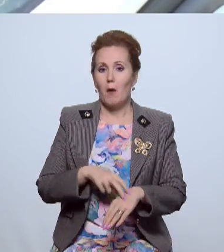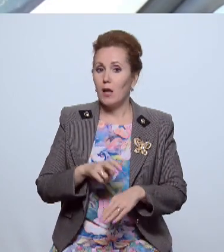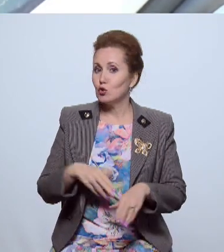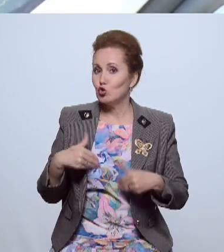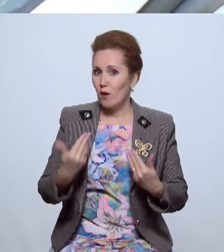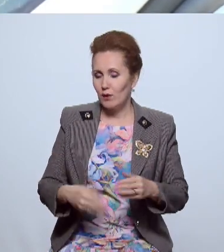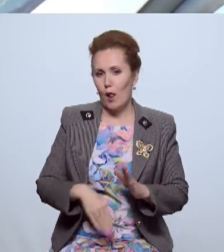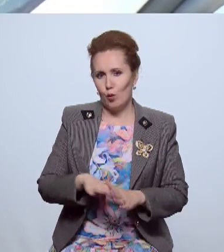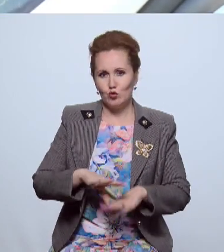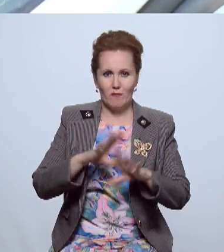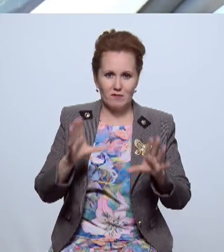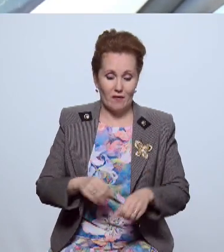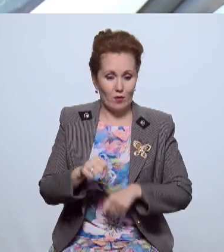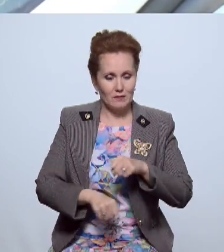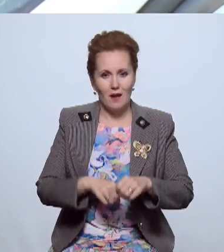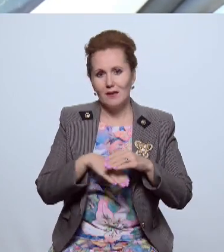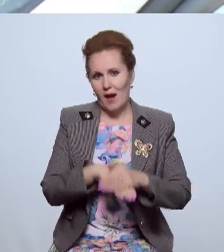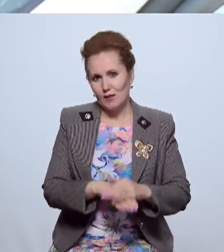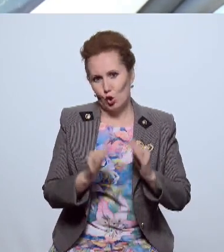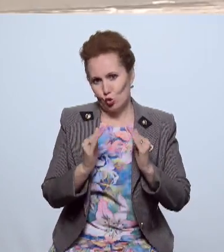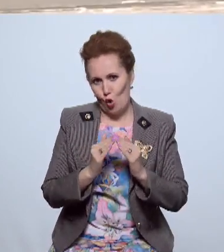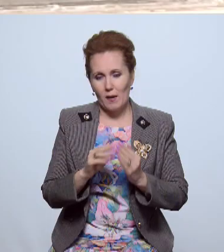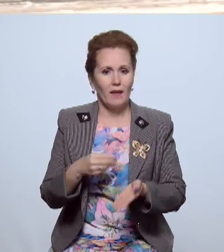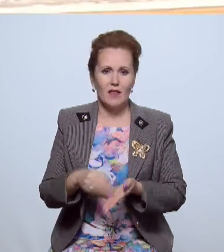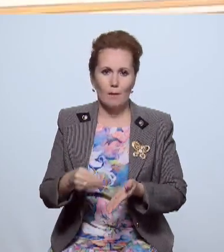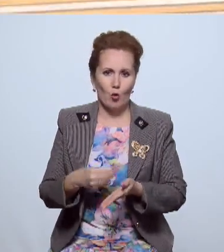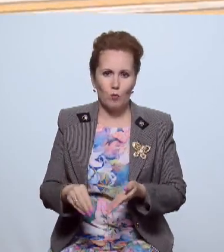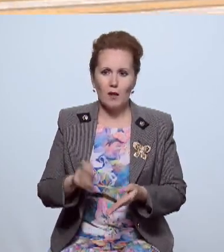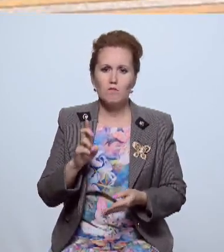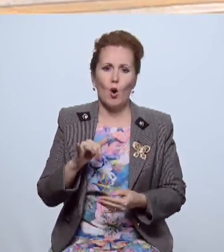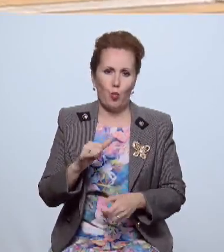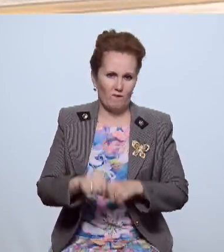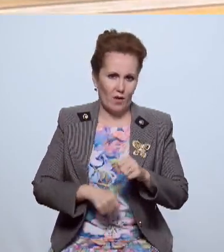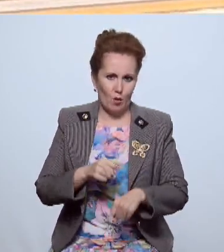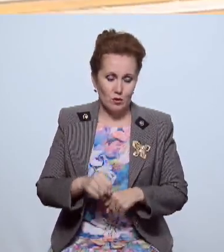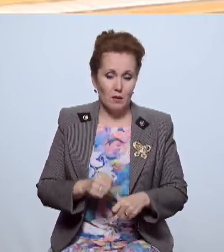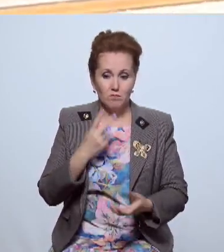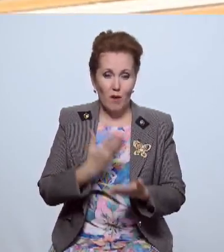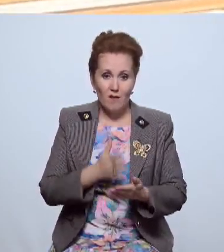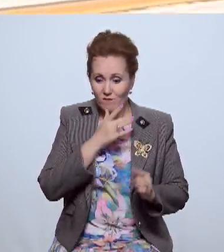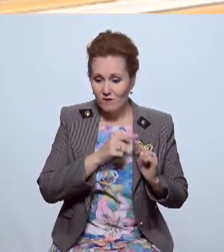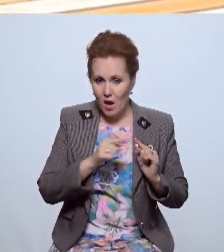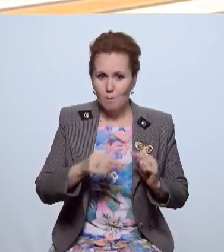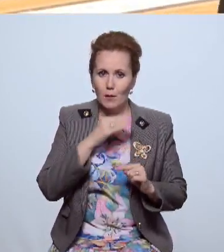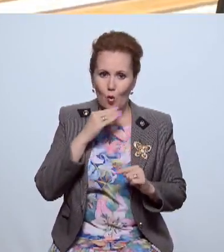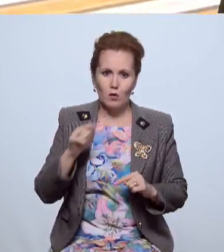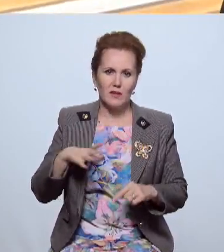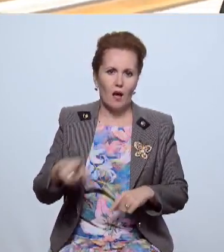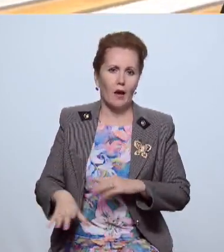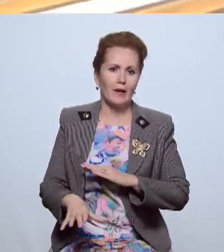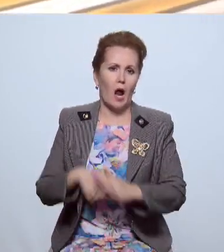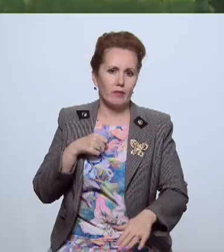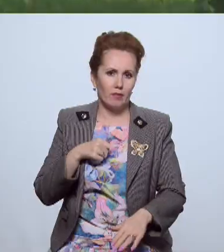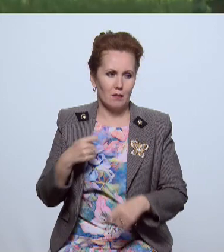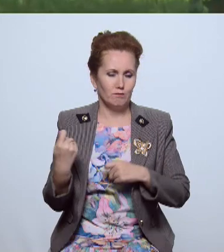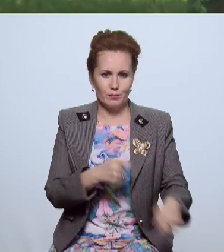советуют лучше всего двухколесного друга хранить дома и не покупать подержанные велосипеды. Как показывает практика, многие из них могут быть